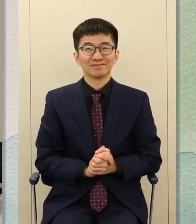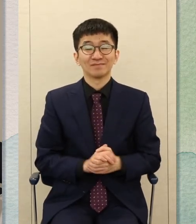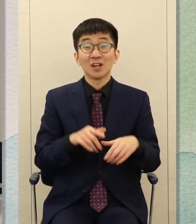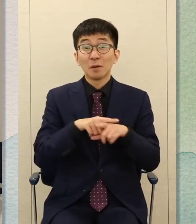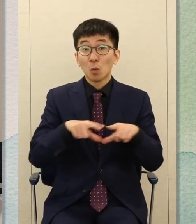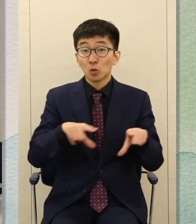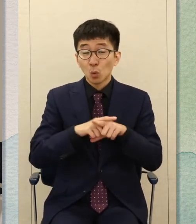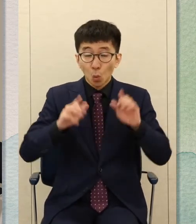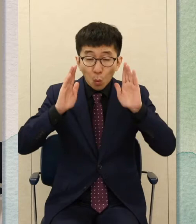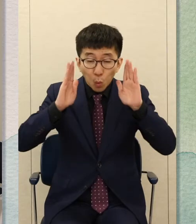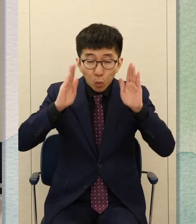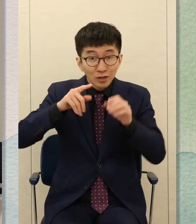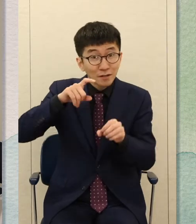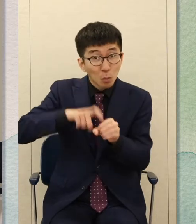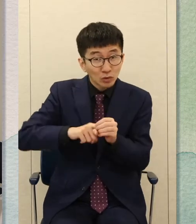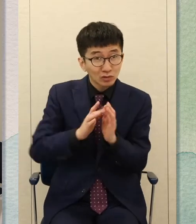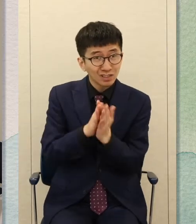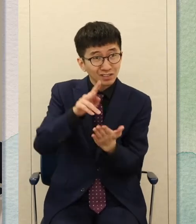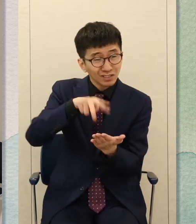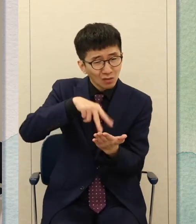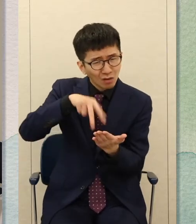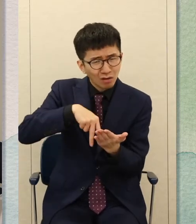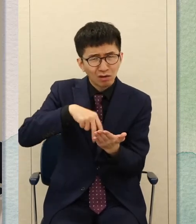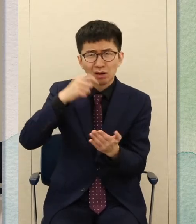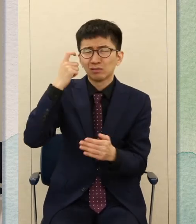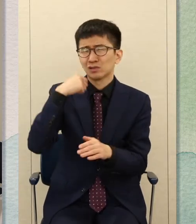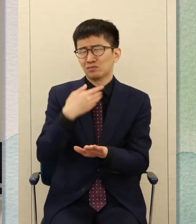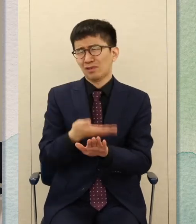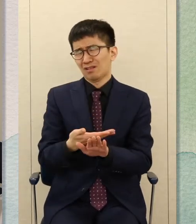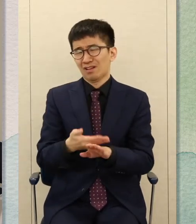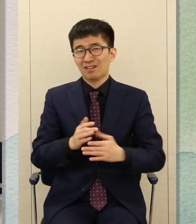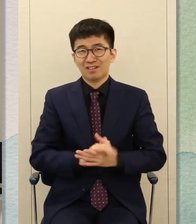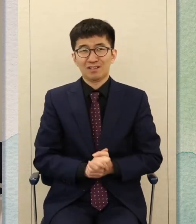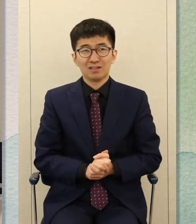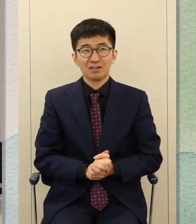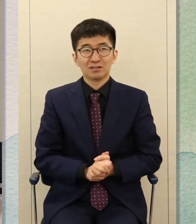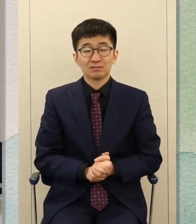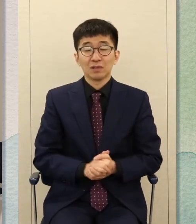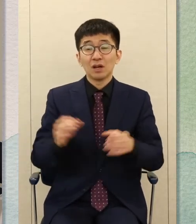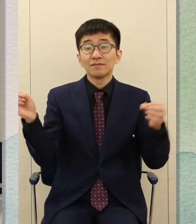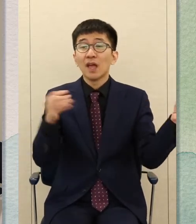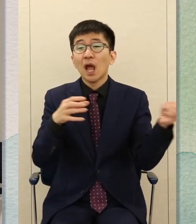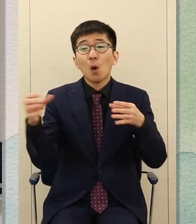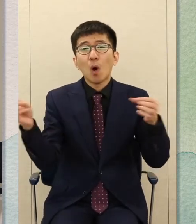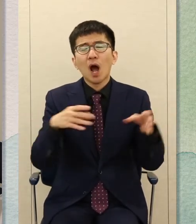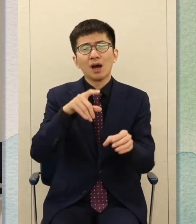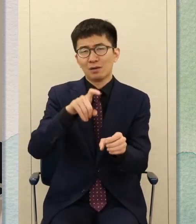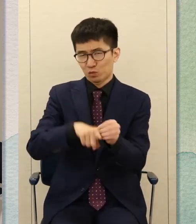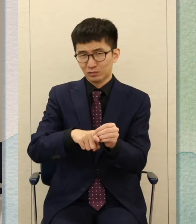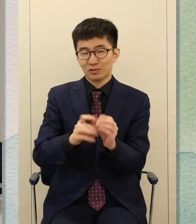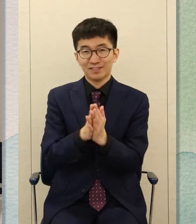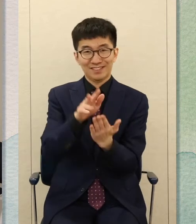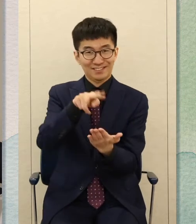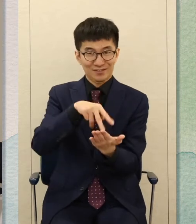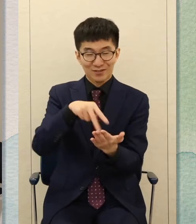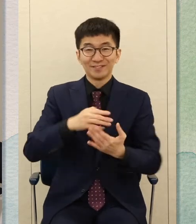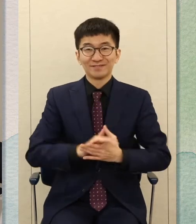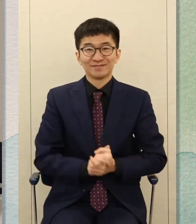이게 공부하기 위해서 책을 읽는 거하고는 다른 거예요. 이거는 이야기하기 위해서 읽는 거예요, 기본적으로.